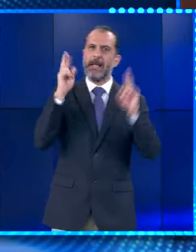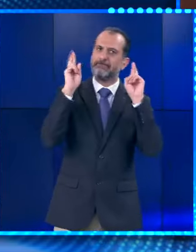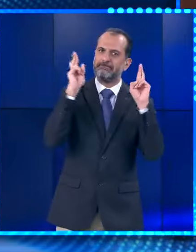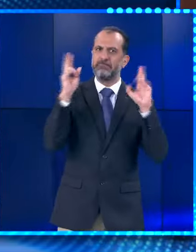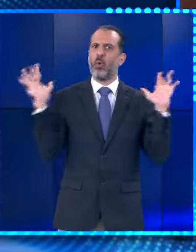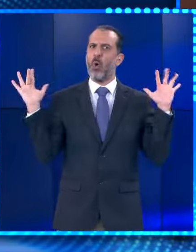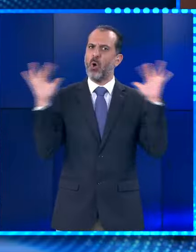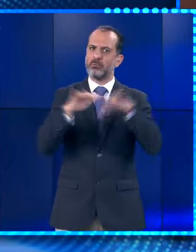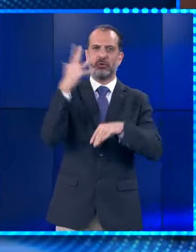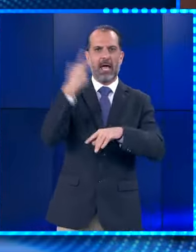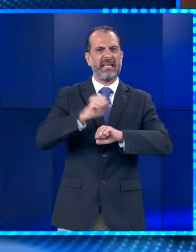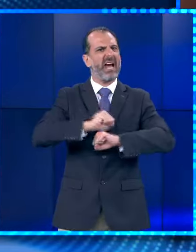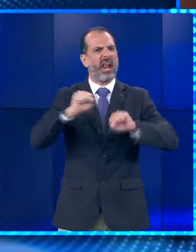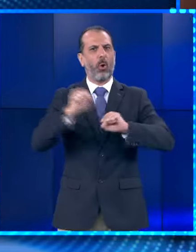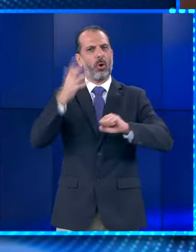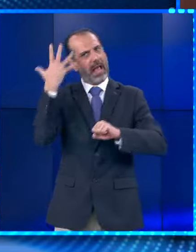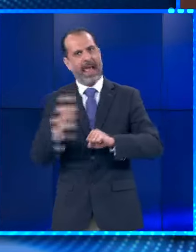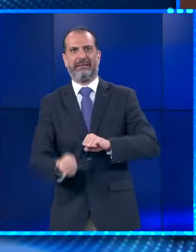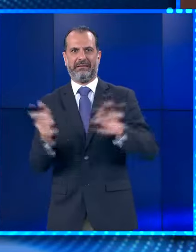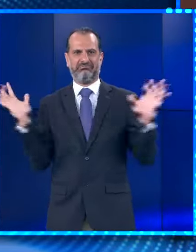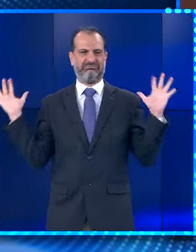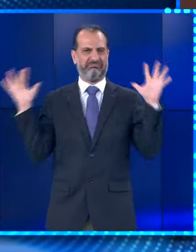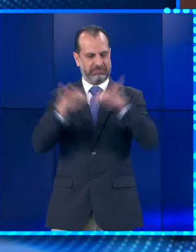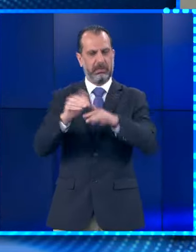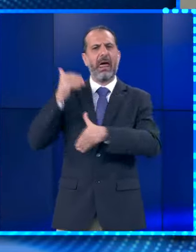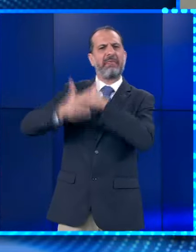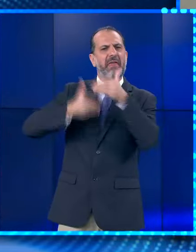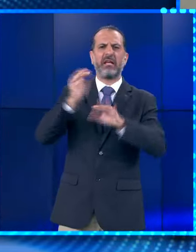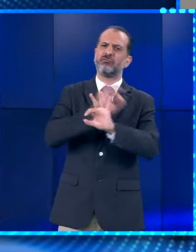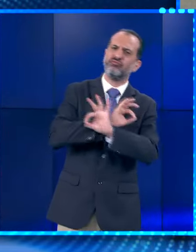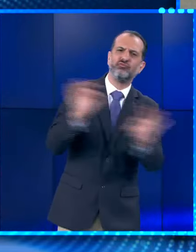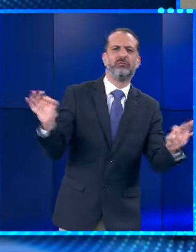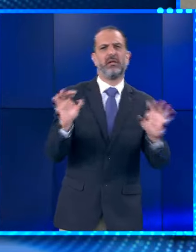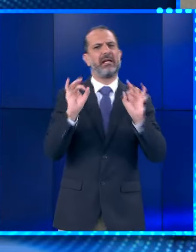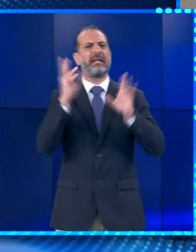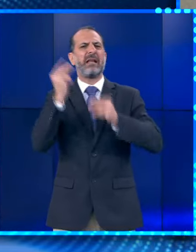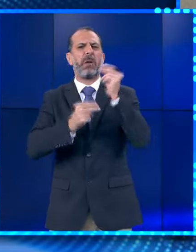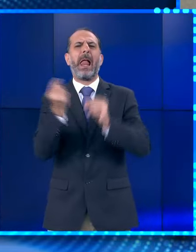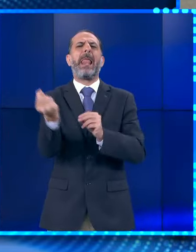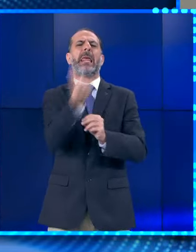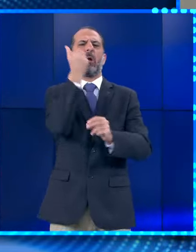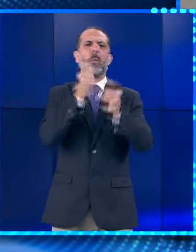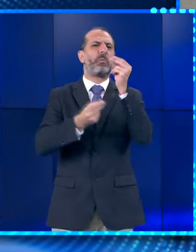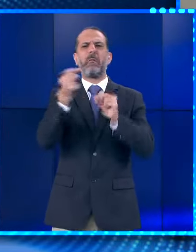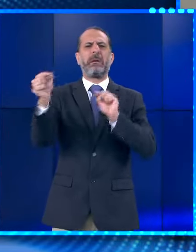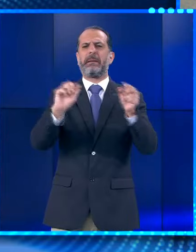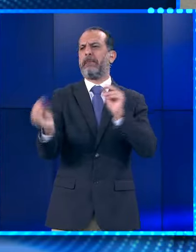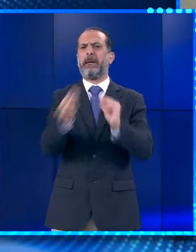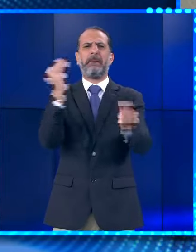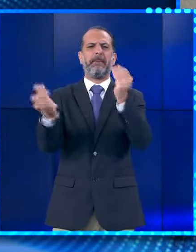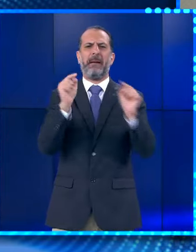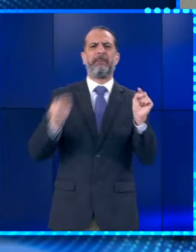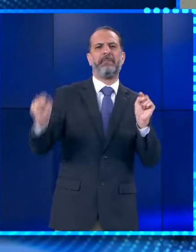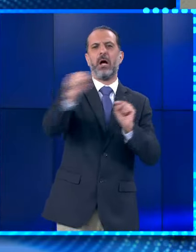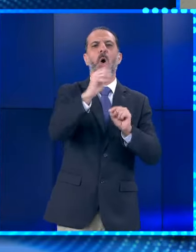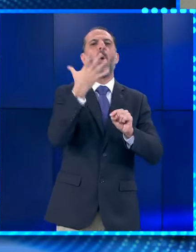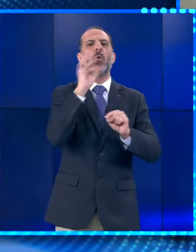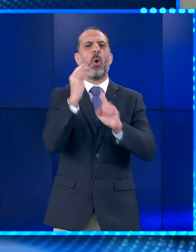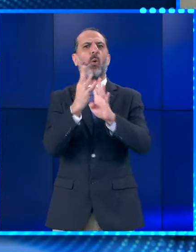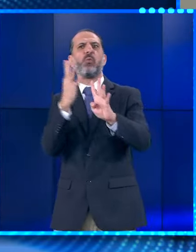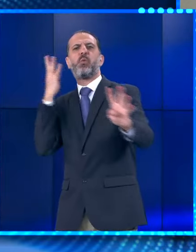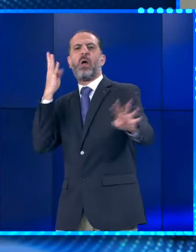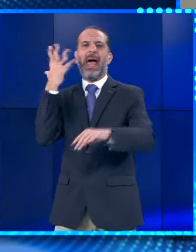για ένα νέο ρεκόρ συμμετοχής. Η διαδικασία στο σύνολό της εξελίσσεται ομαλά, με μικροπροβλήματα να παρατηρούνται σε ορισμένες περιπτώσεις λόγω της μεγάλης